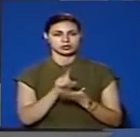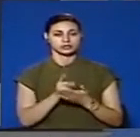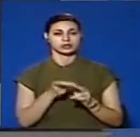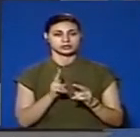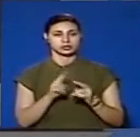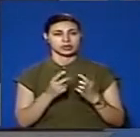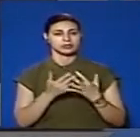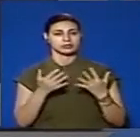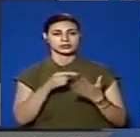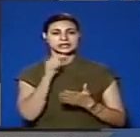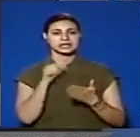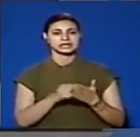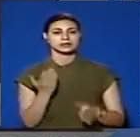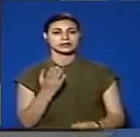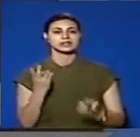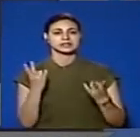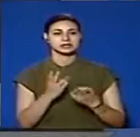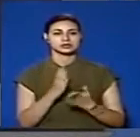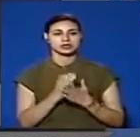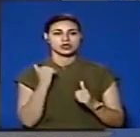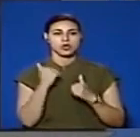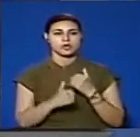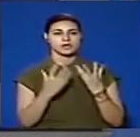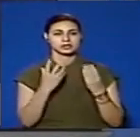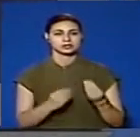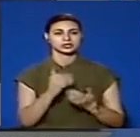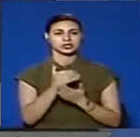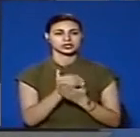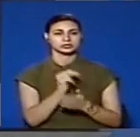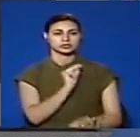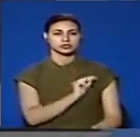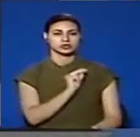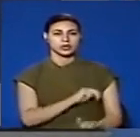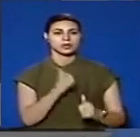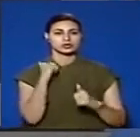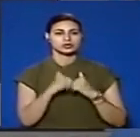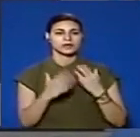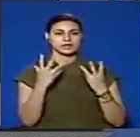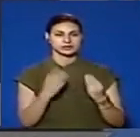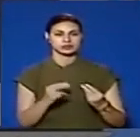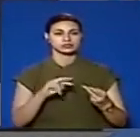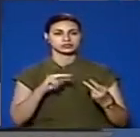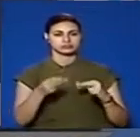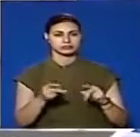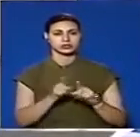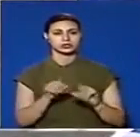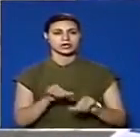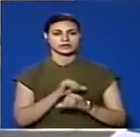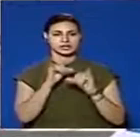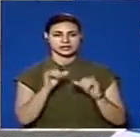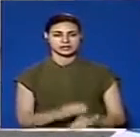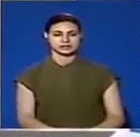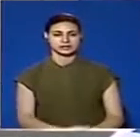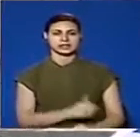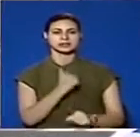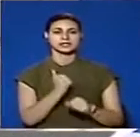რიგი საკითხები, რომელიც საჭიროებს ყოველდღიურ რეჟიმში მუშაობას, ყოველდღიურ რეჟიმში დამუშავებას და განვითარებას. მთავარი საკითხები, როგორც